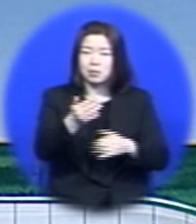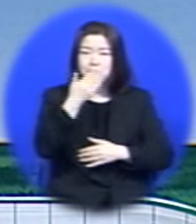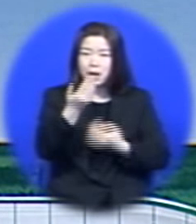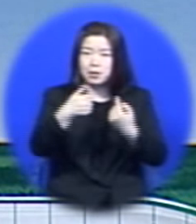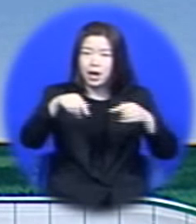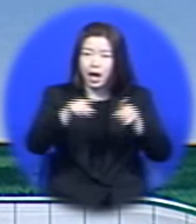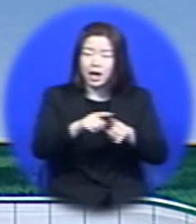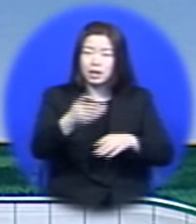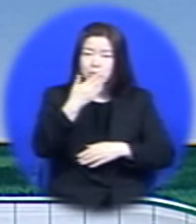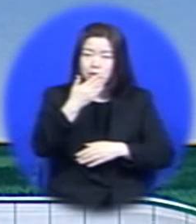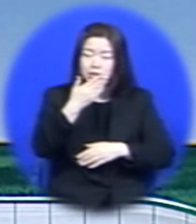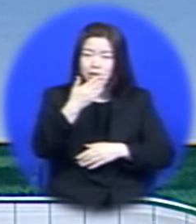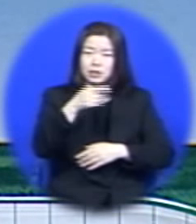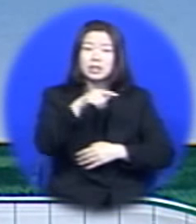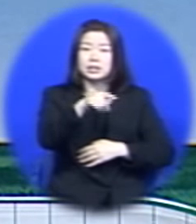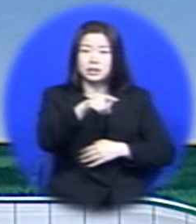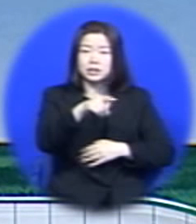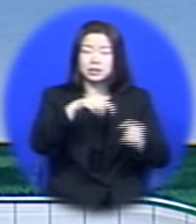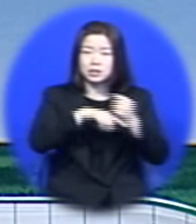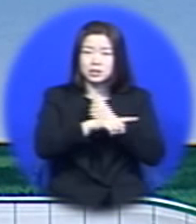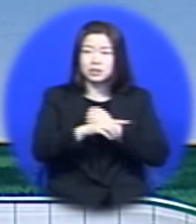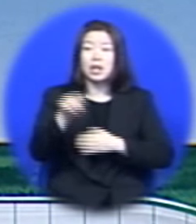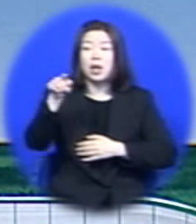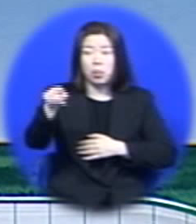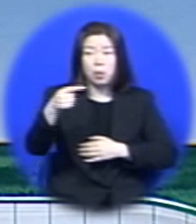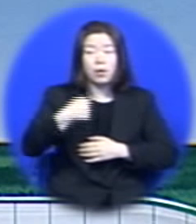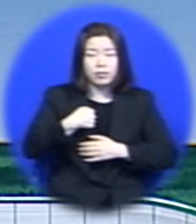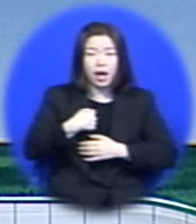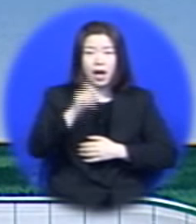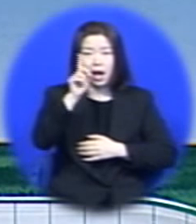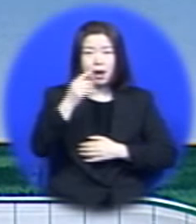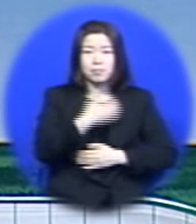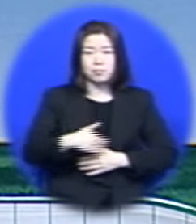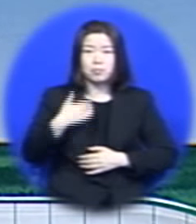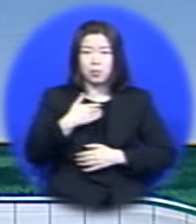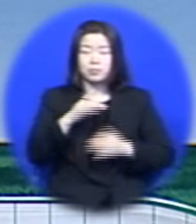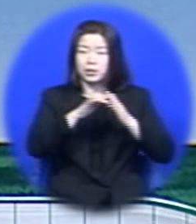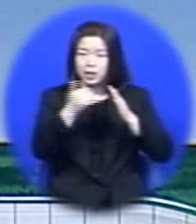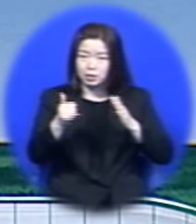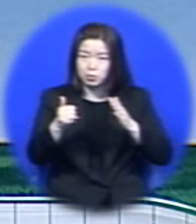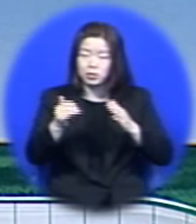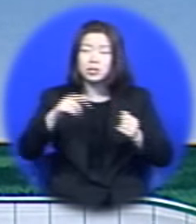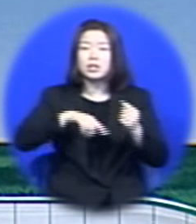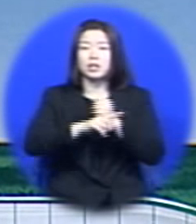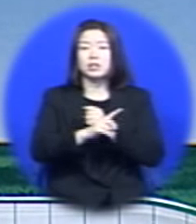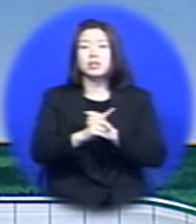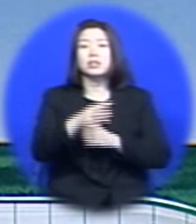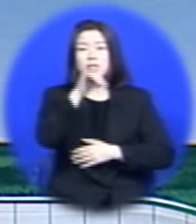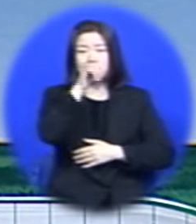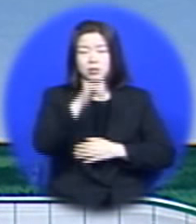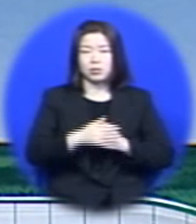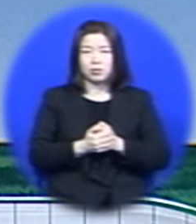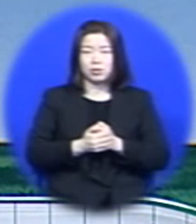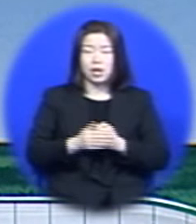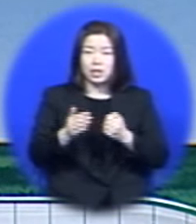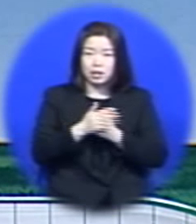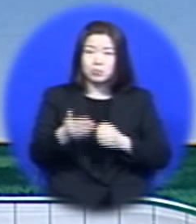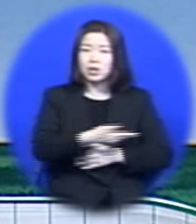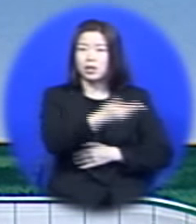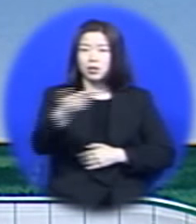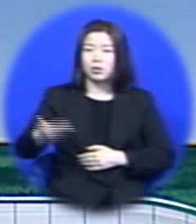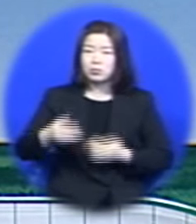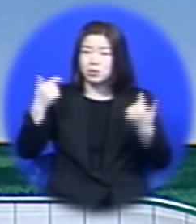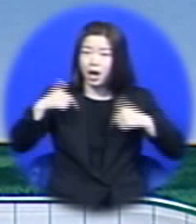것은 당신과 나는 한 가족이다, 한 몸이다, 그런 뜻이라는 거예요. 여러분들은